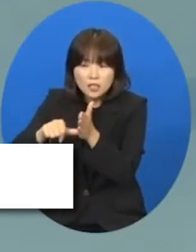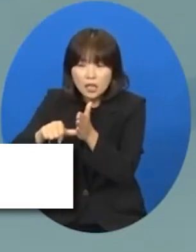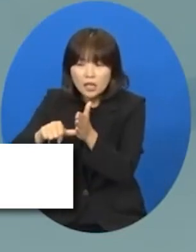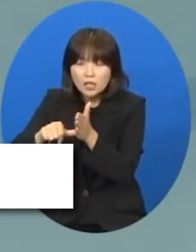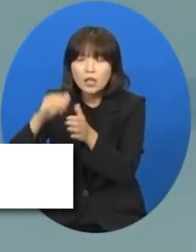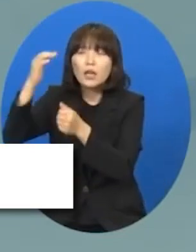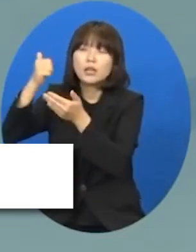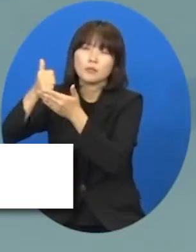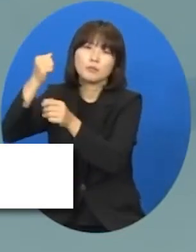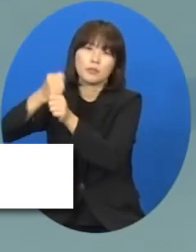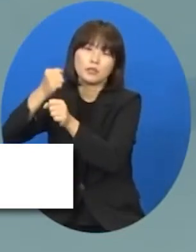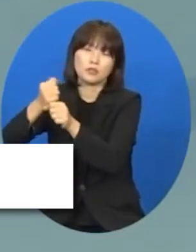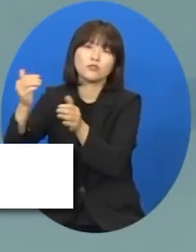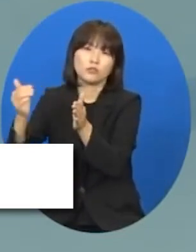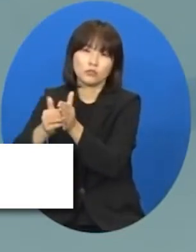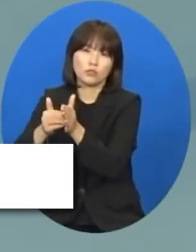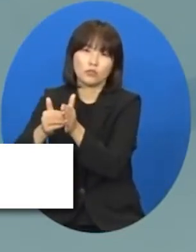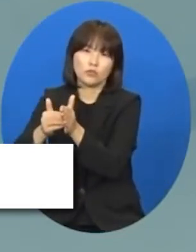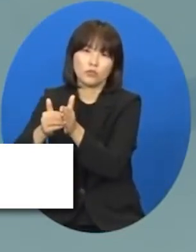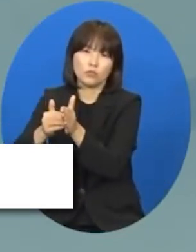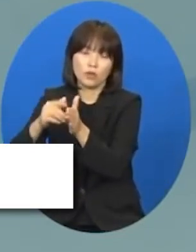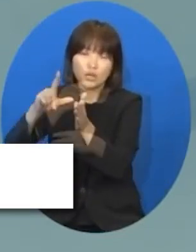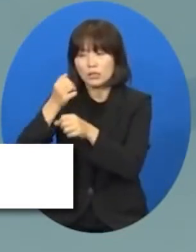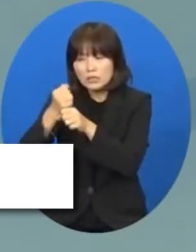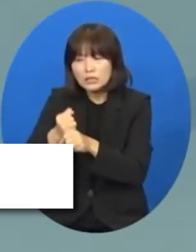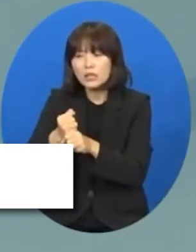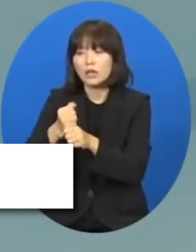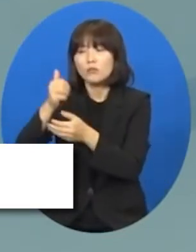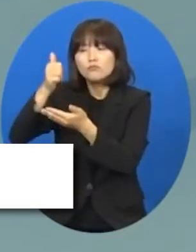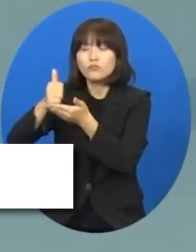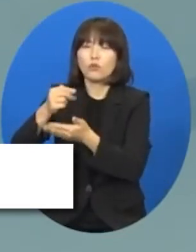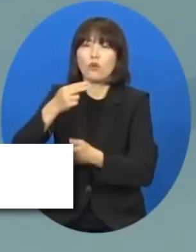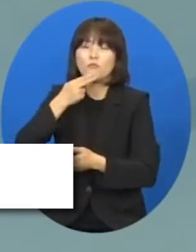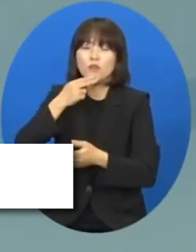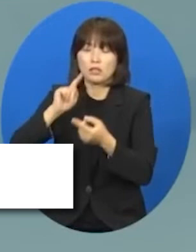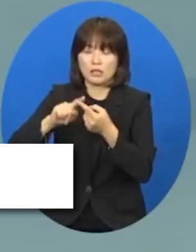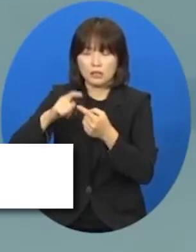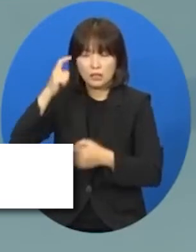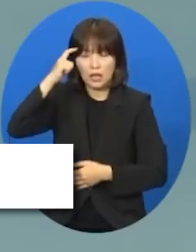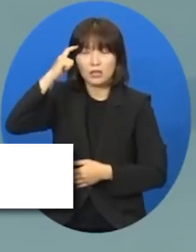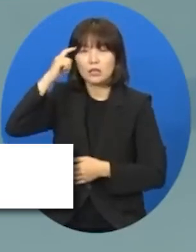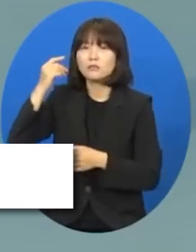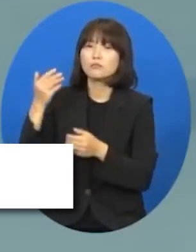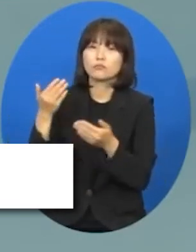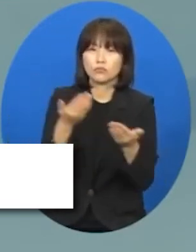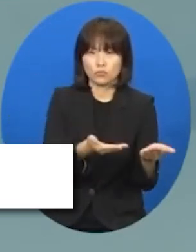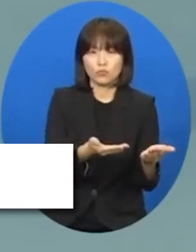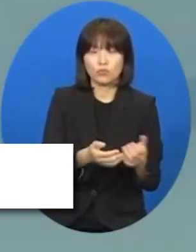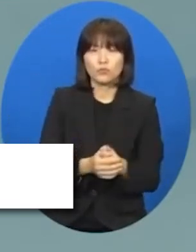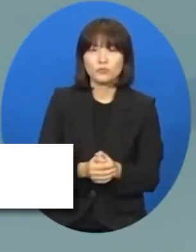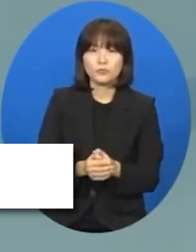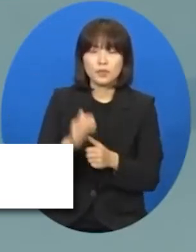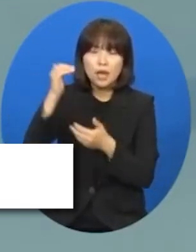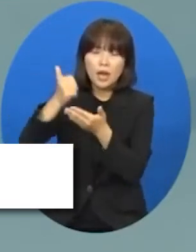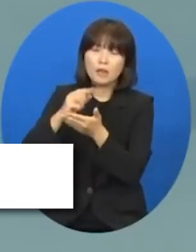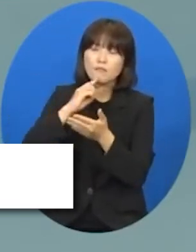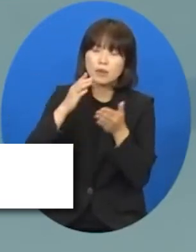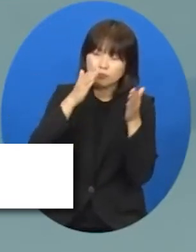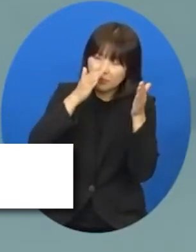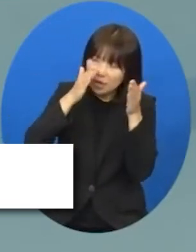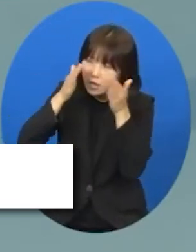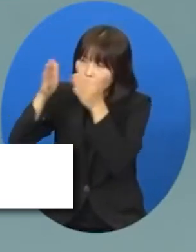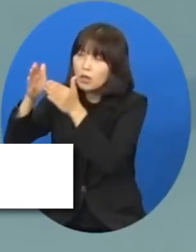하나님 시간에 매이지 않으세요 우리가 시간의 매이죠 그래서 시선을 오로지 그분만 바라보게 확실하고 하는 것입니다